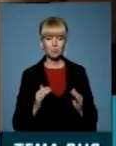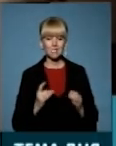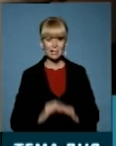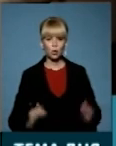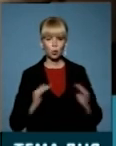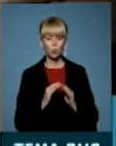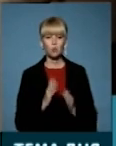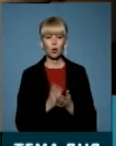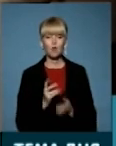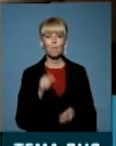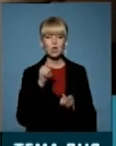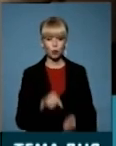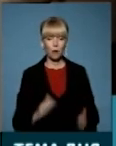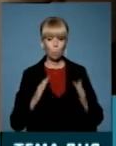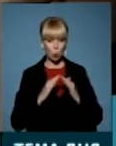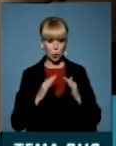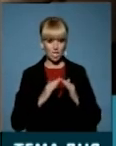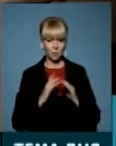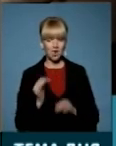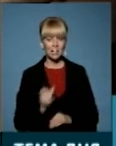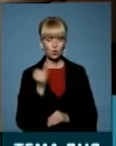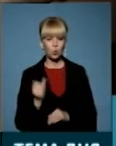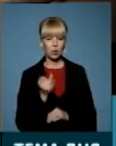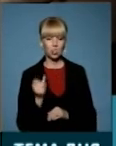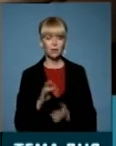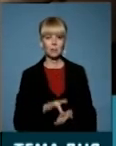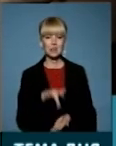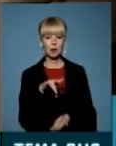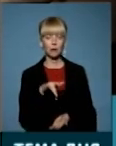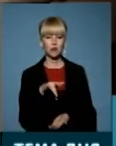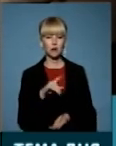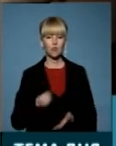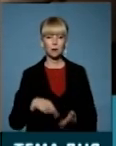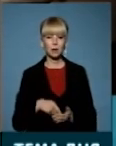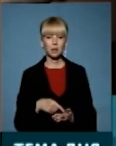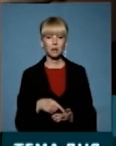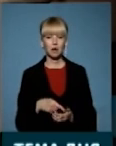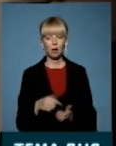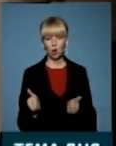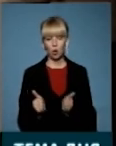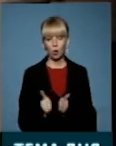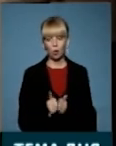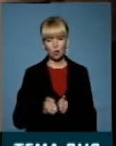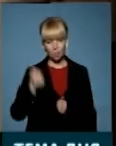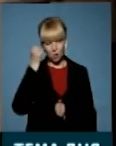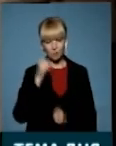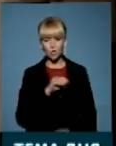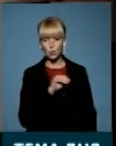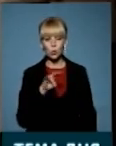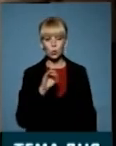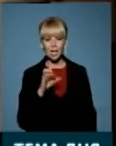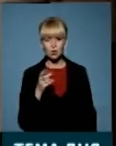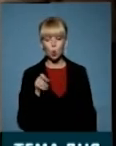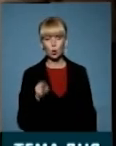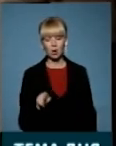знаходиться у пристосованій будівлі в історичному центрі міста, коло резиденції, пам'ятки ЮНЕСКО. Тому там,